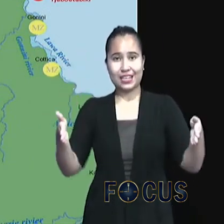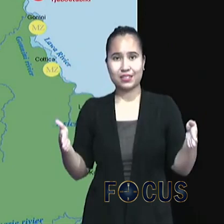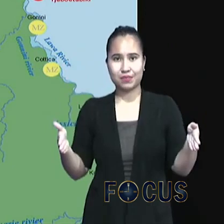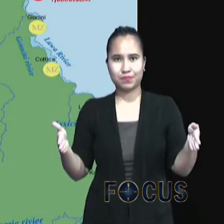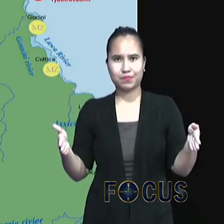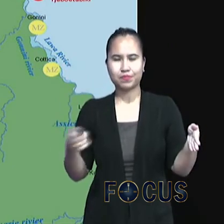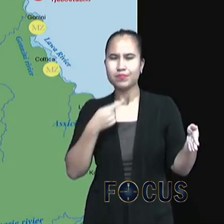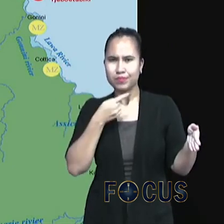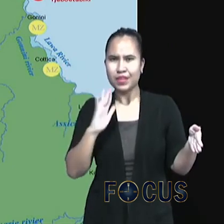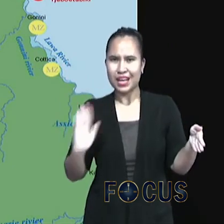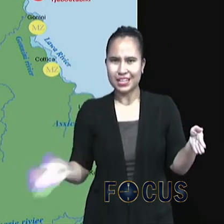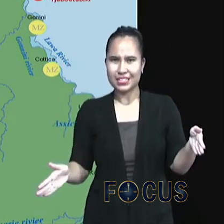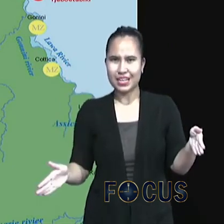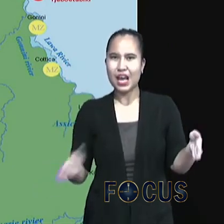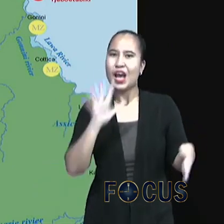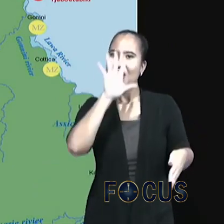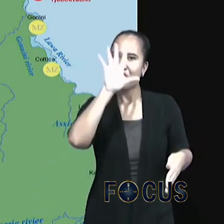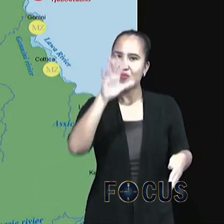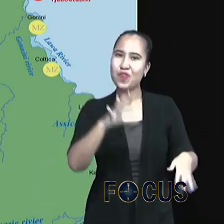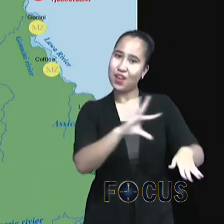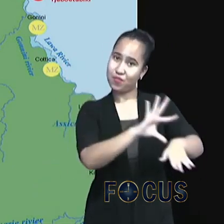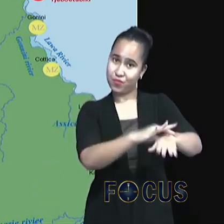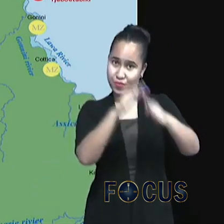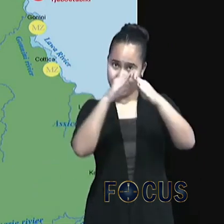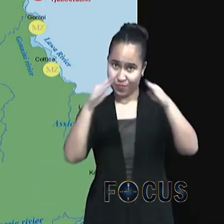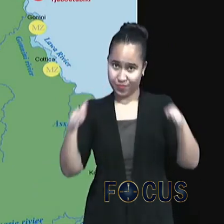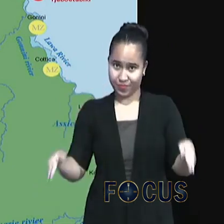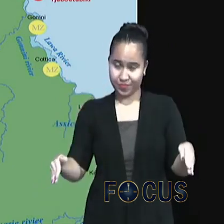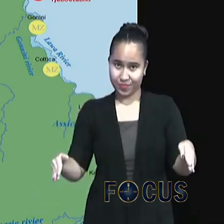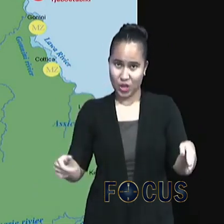we 5 polyklinieken hebben geïdentificeerd als